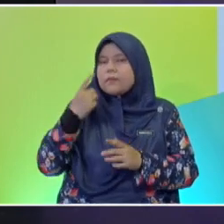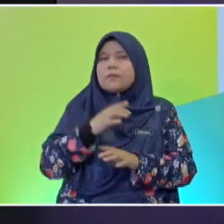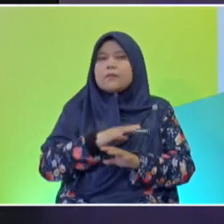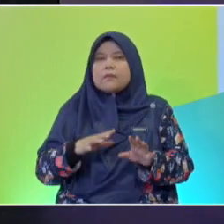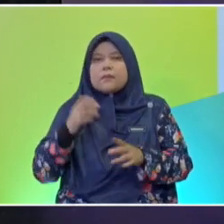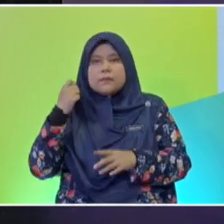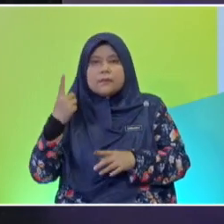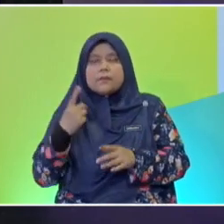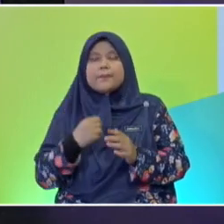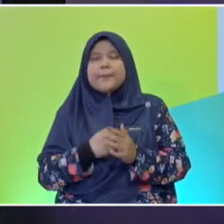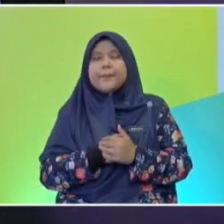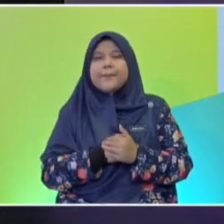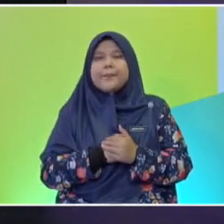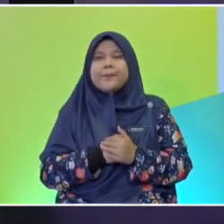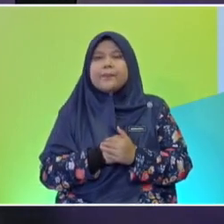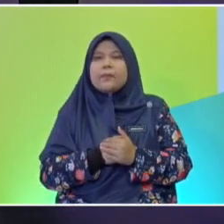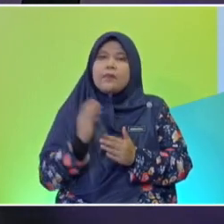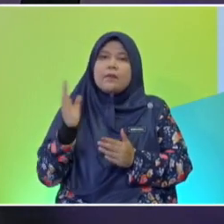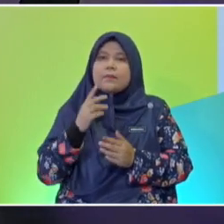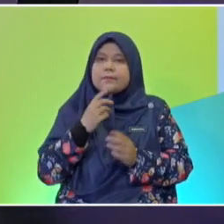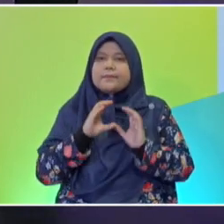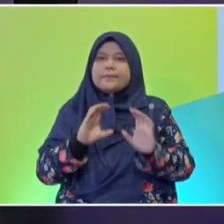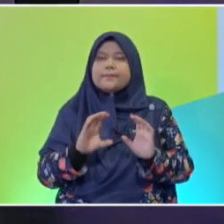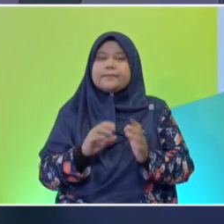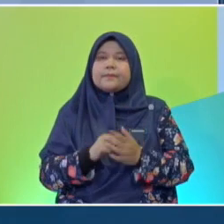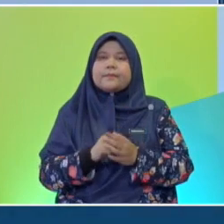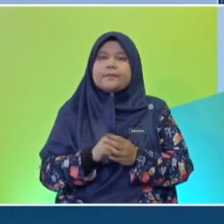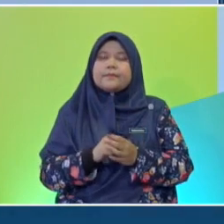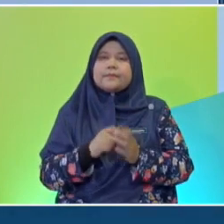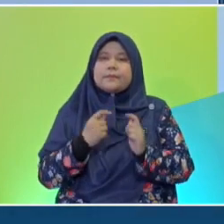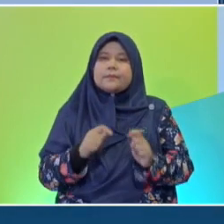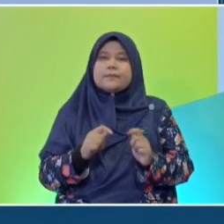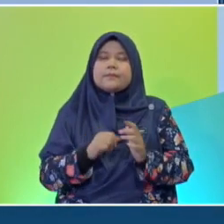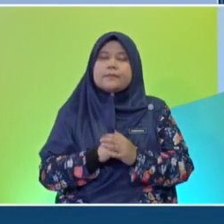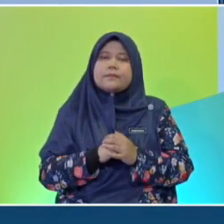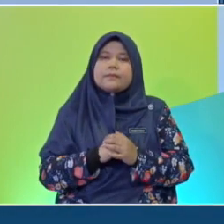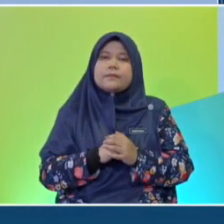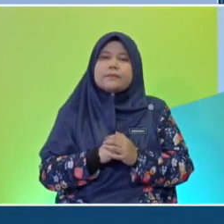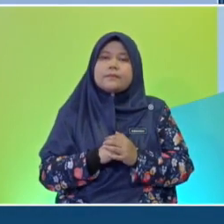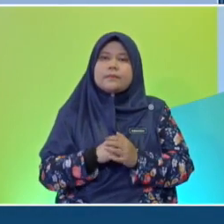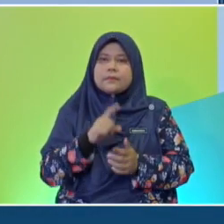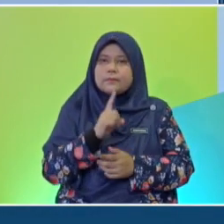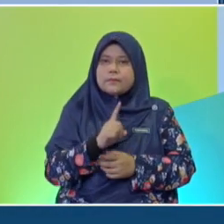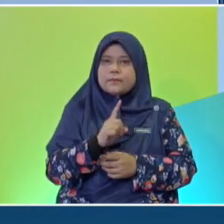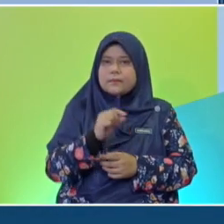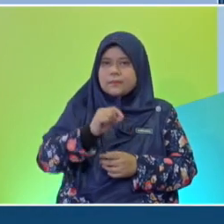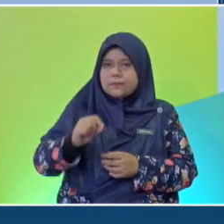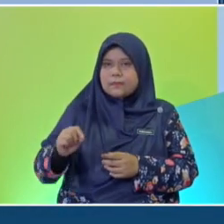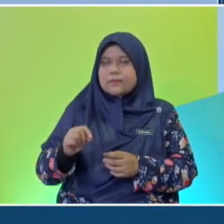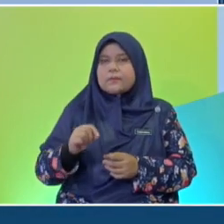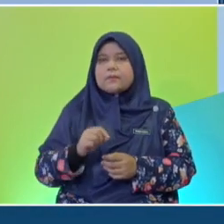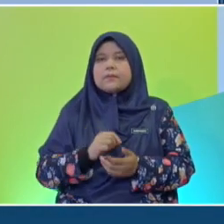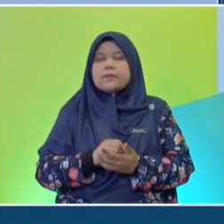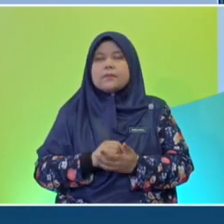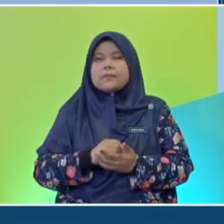jalan coba ini bernilai satu bintang oke tulis satu kendaraan bagi setiap berikut